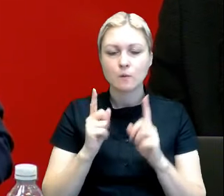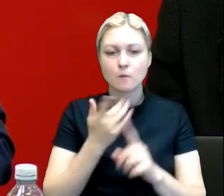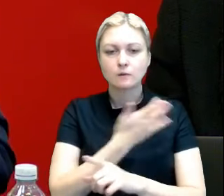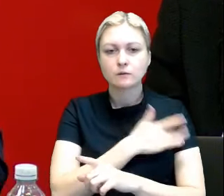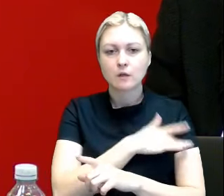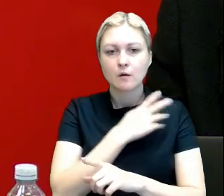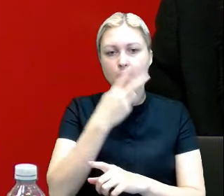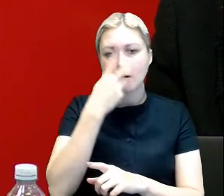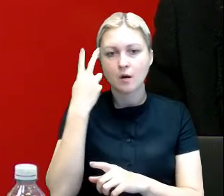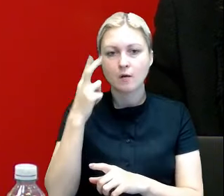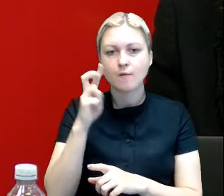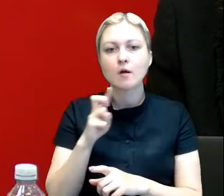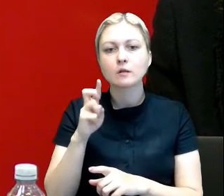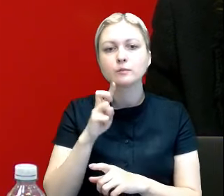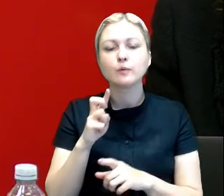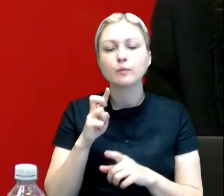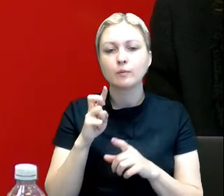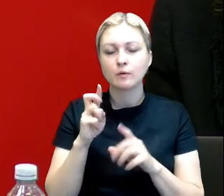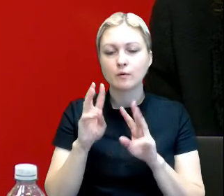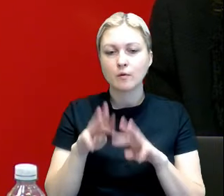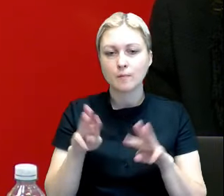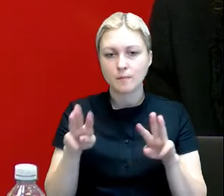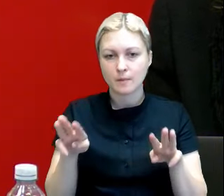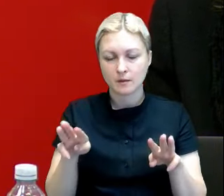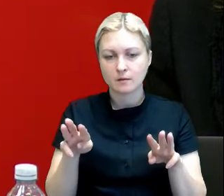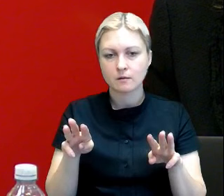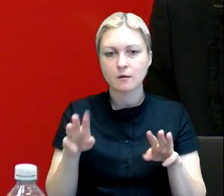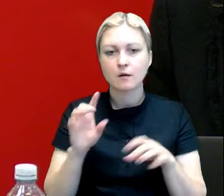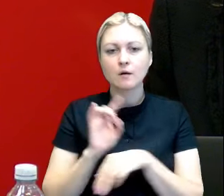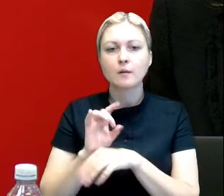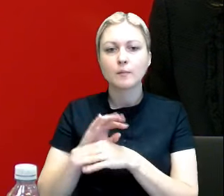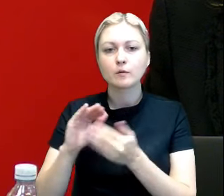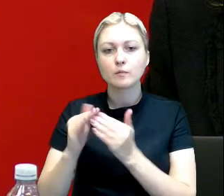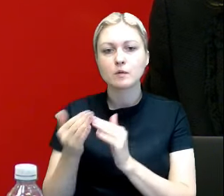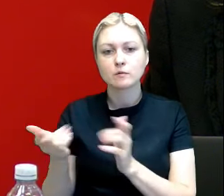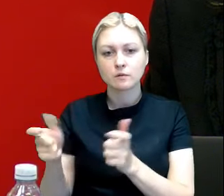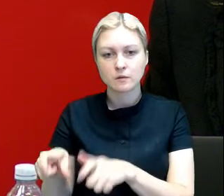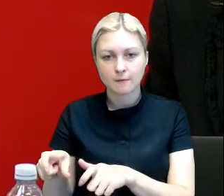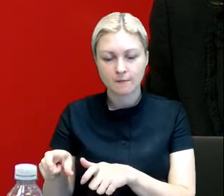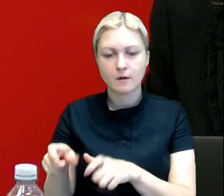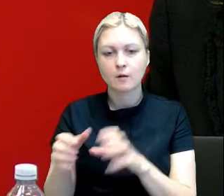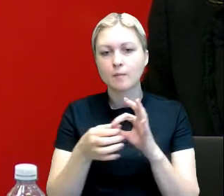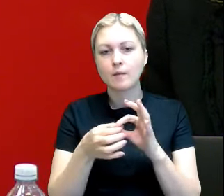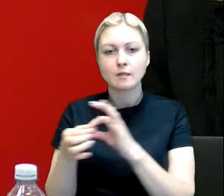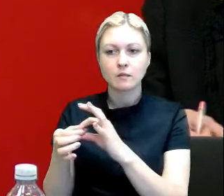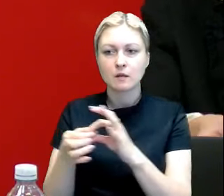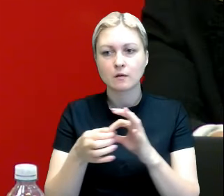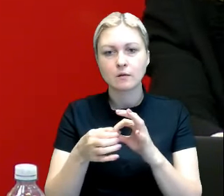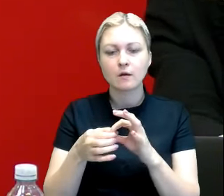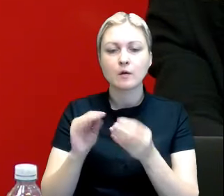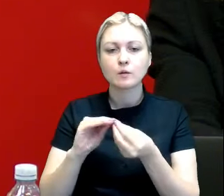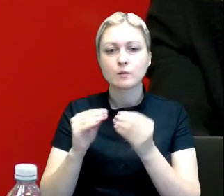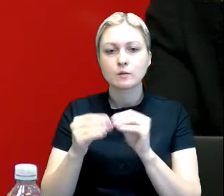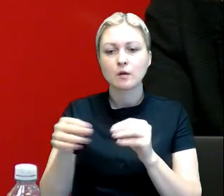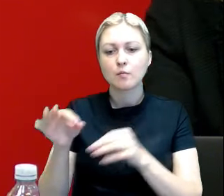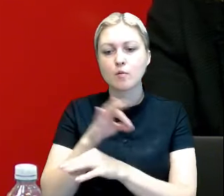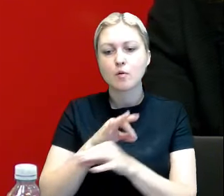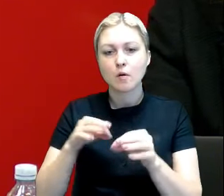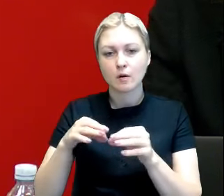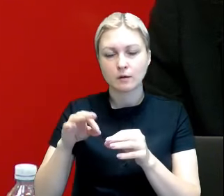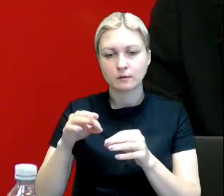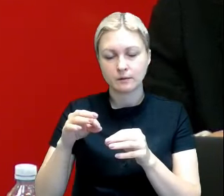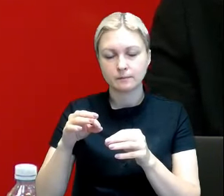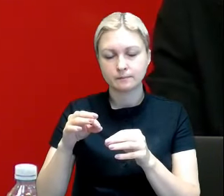respublikos vidaus reikalų ministerijos ir klaipėdos miesto savivaldybės bendradarbiavimo sutartie projektui klausimas buvo